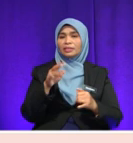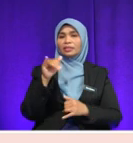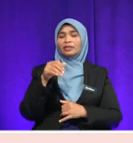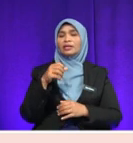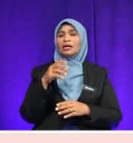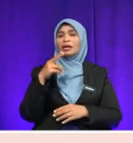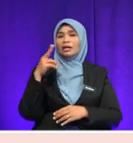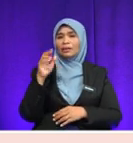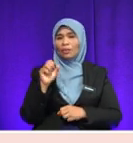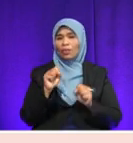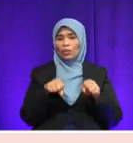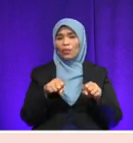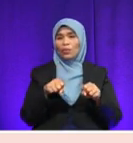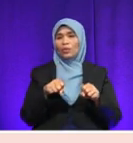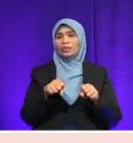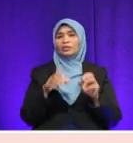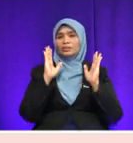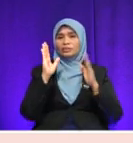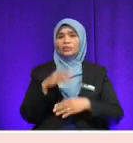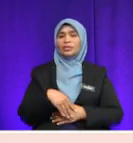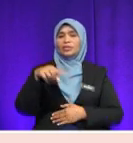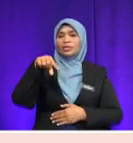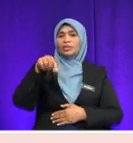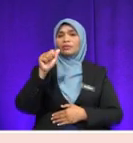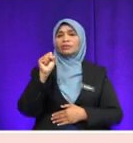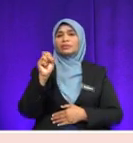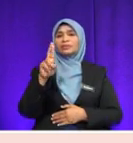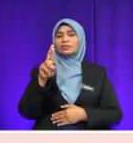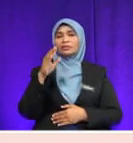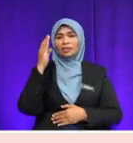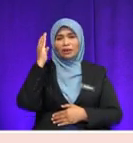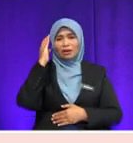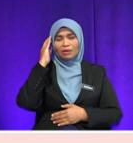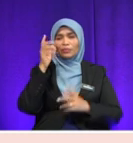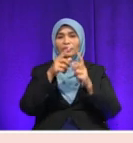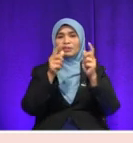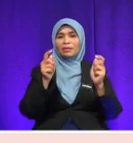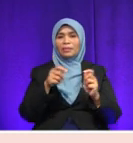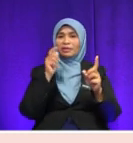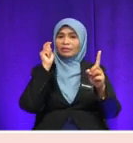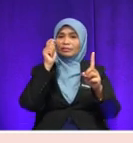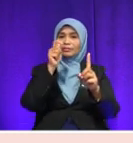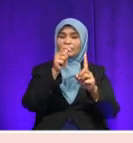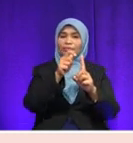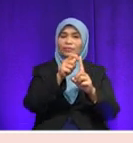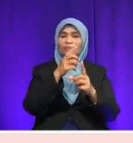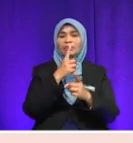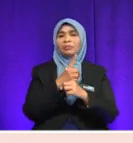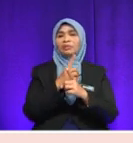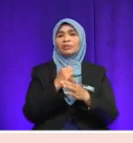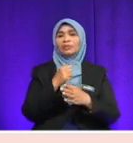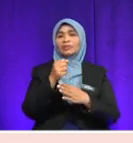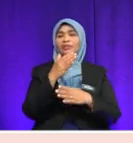dan qasar yang pertama mengetahui destinasi yang dituju betul atau